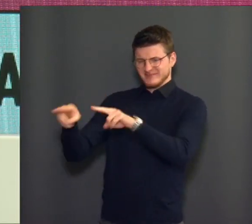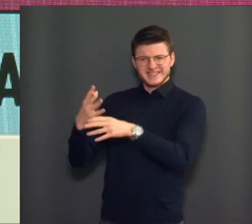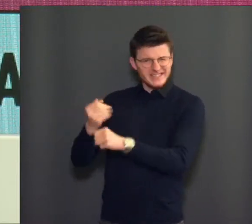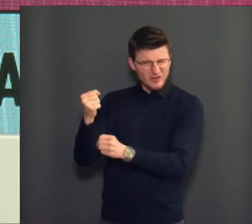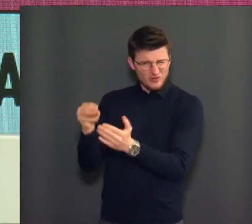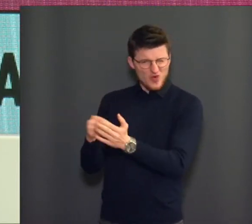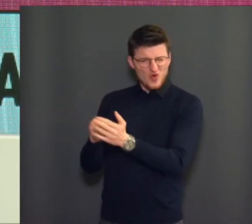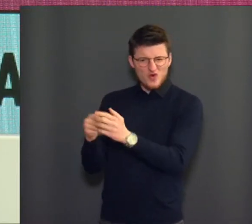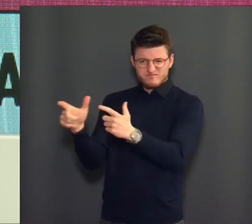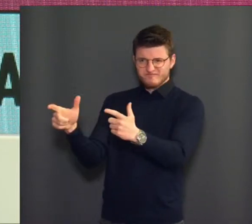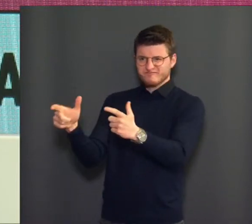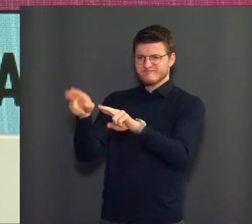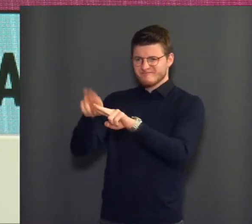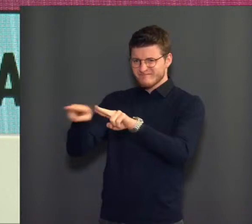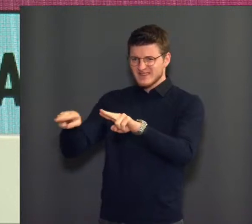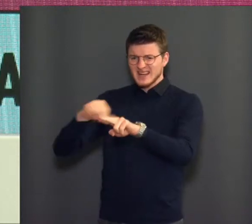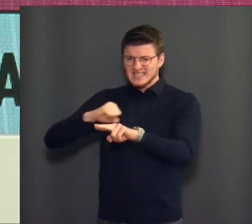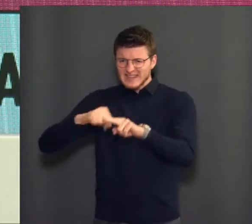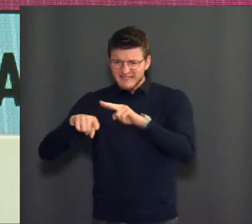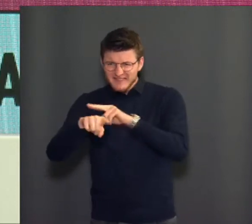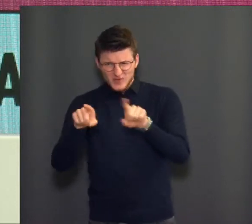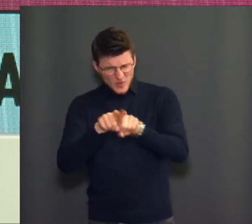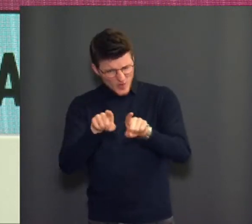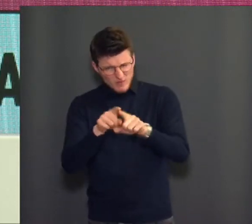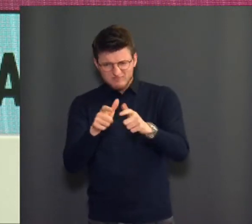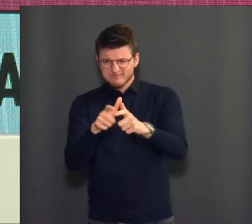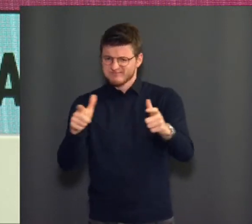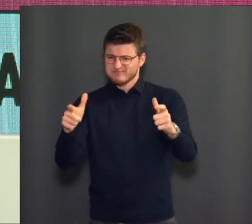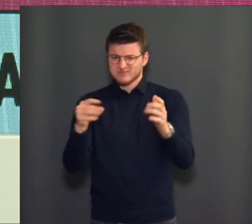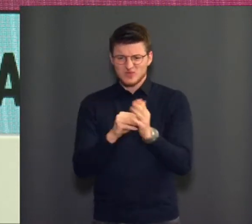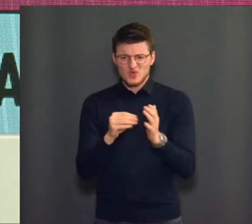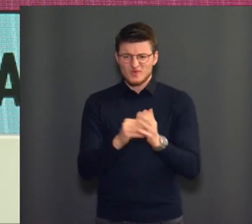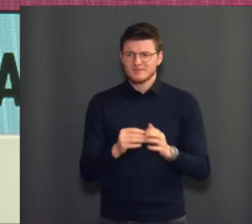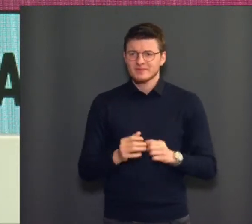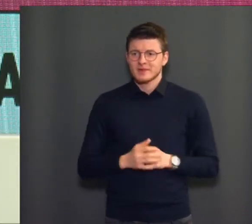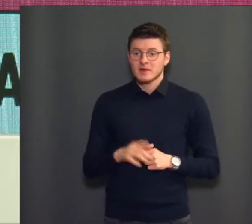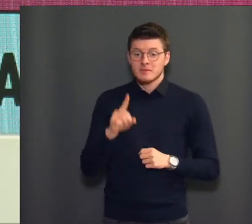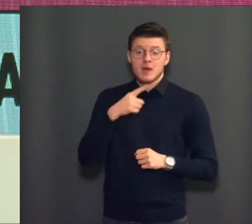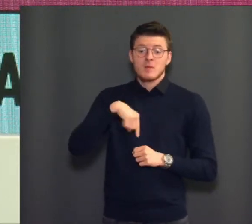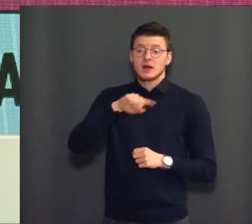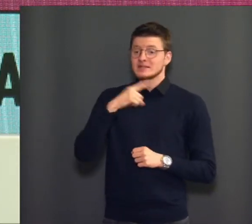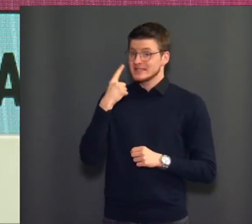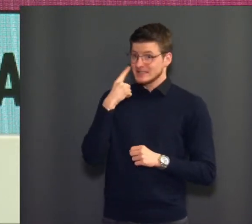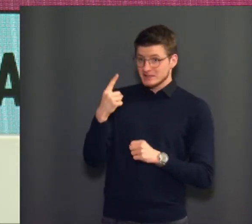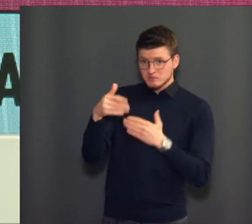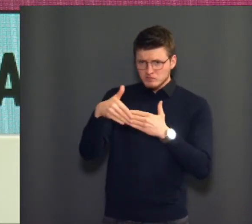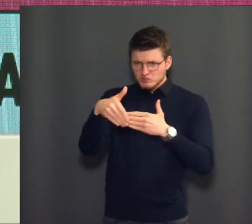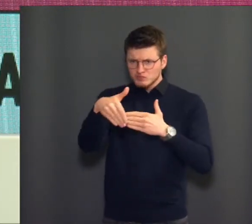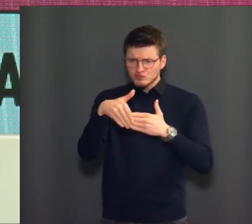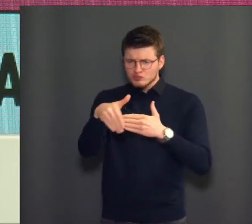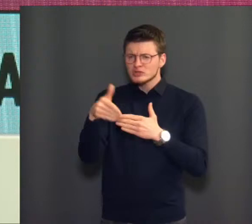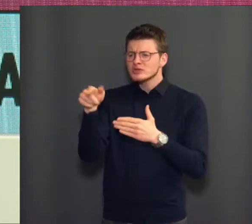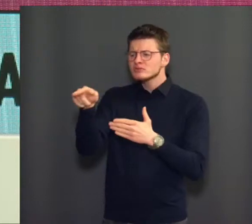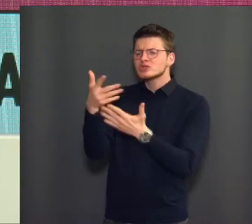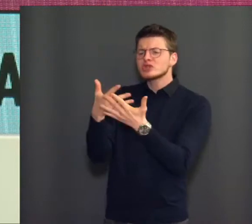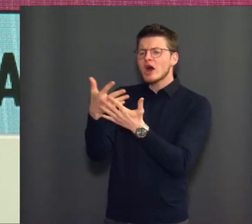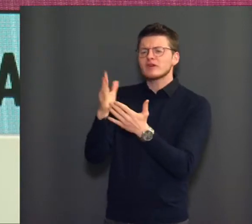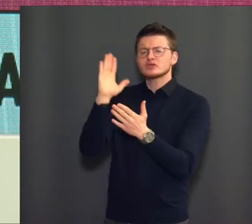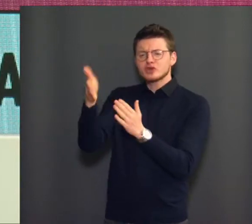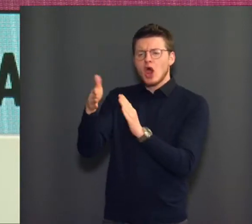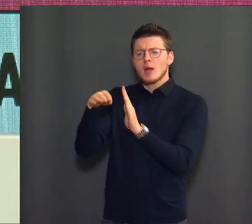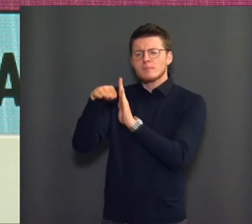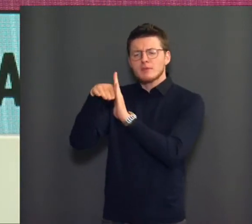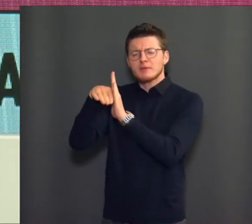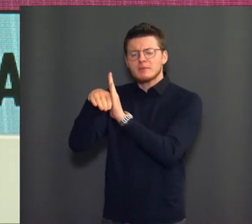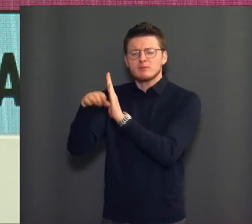een vertraging te zien. We zijn dus op de goede weg, maar de weg naar beneden is nog lang.